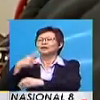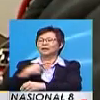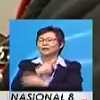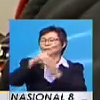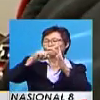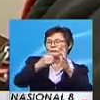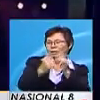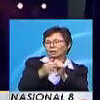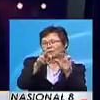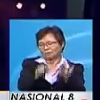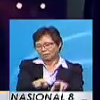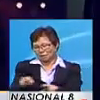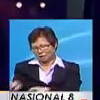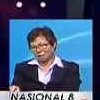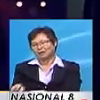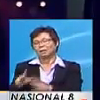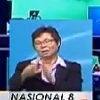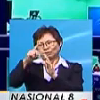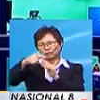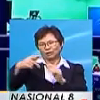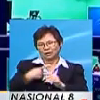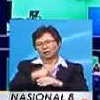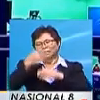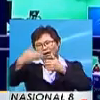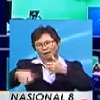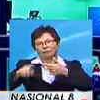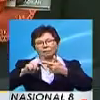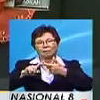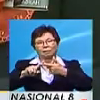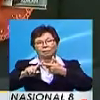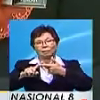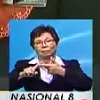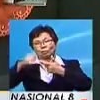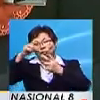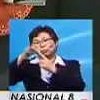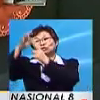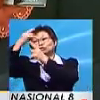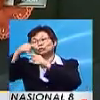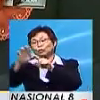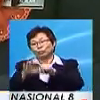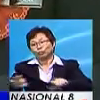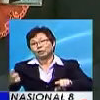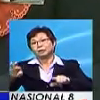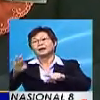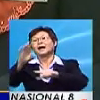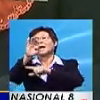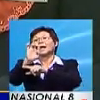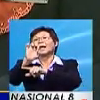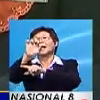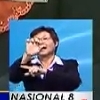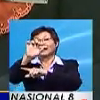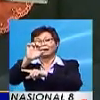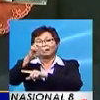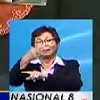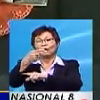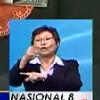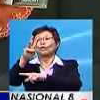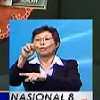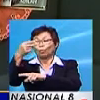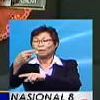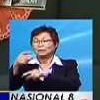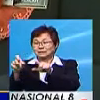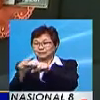dengan rancangan kemudian kita akan susuli iitu saluran khusus untuk berita ewwa semasa jadi insya-allah saya